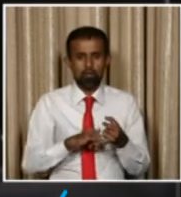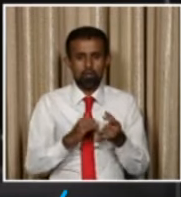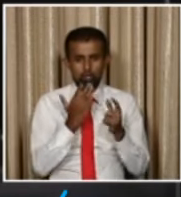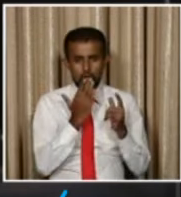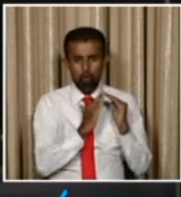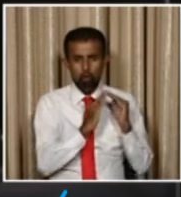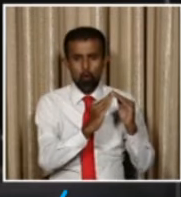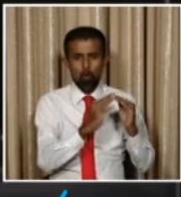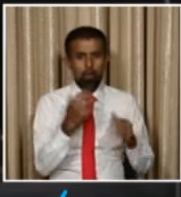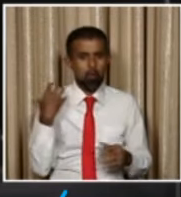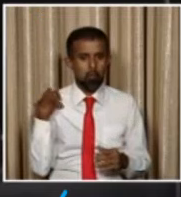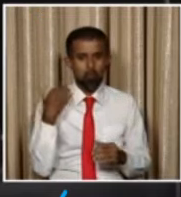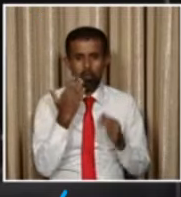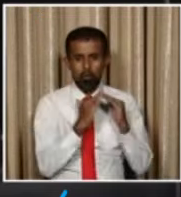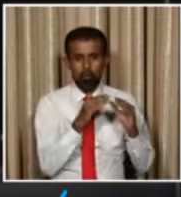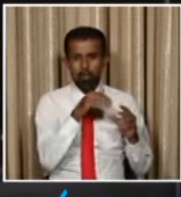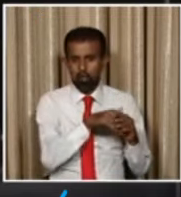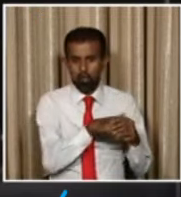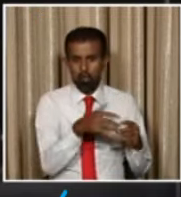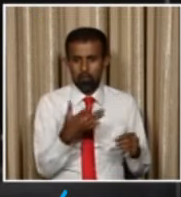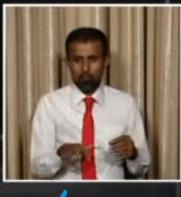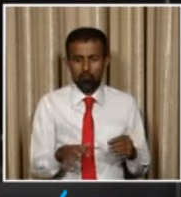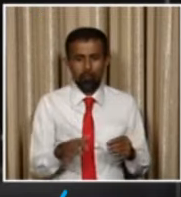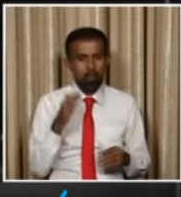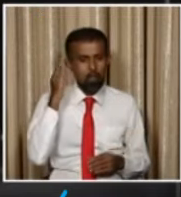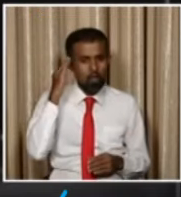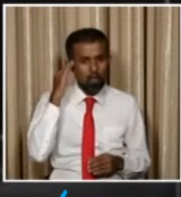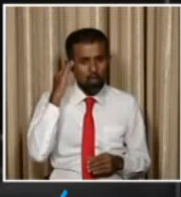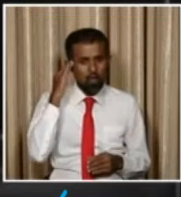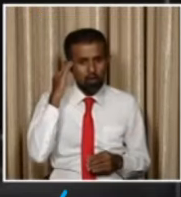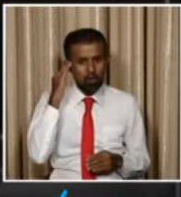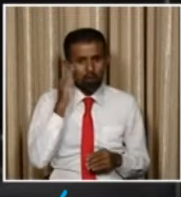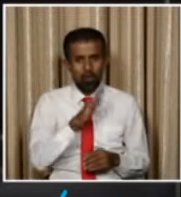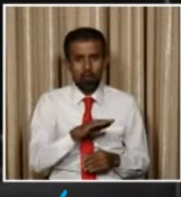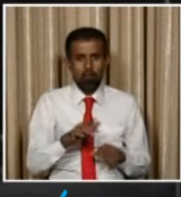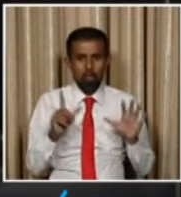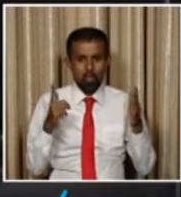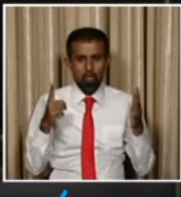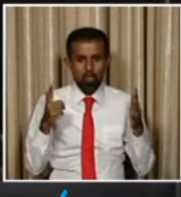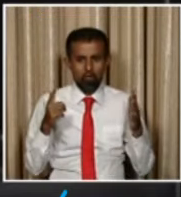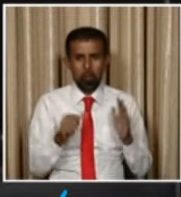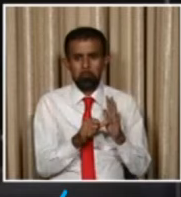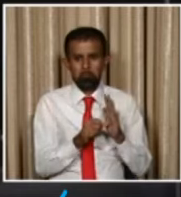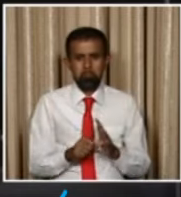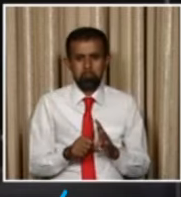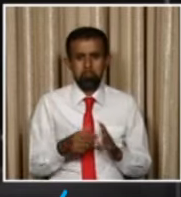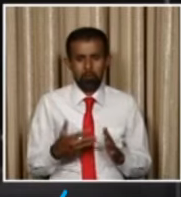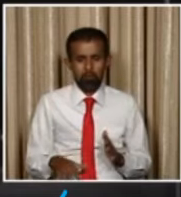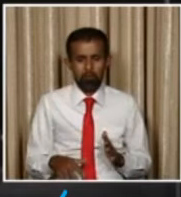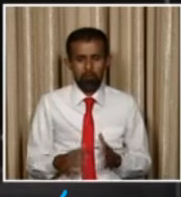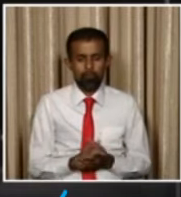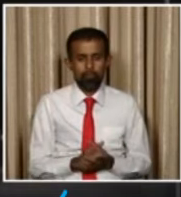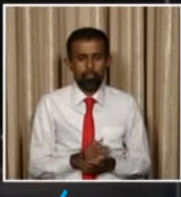அந்த 70 மாணவிகளுக்கு இழைக்கப்பட்ட அநீதி, உண்மையில் அவர்கள் உங்களுக்கு தெரியும்